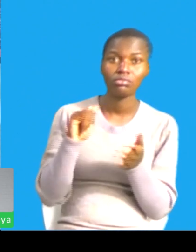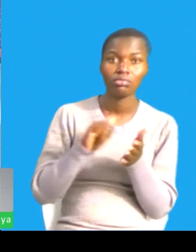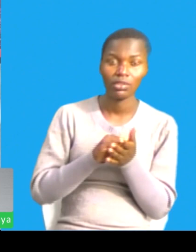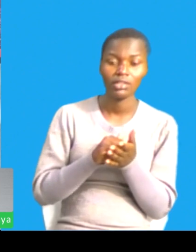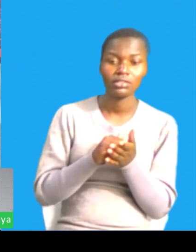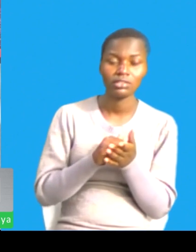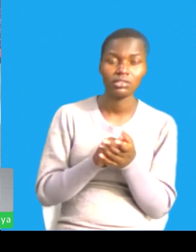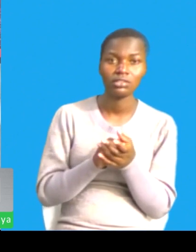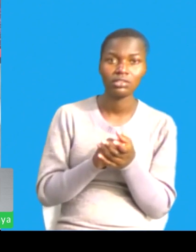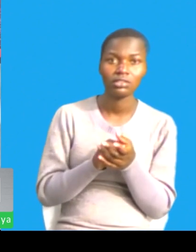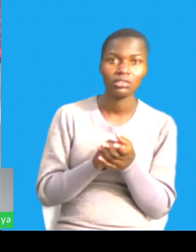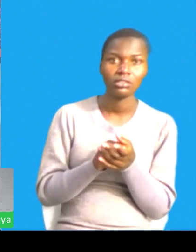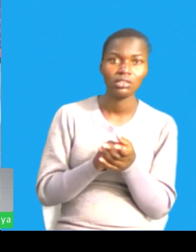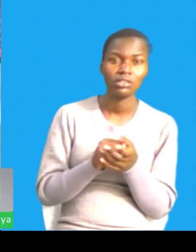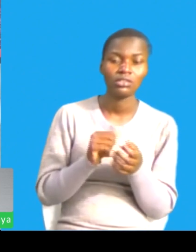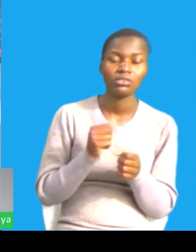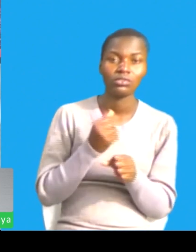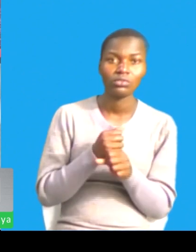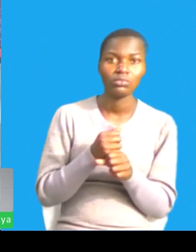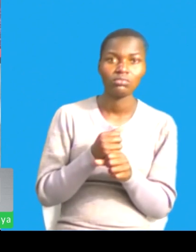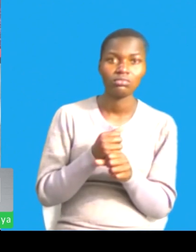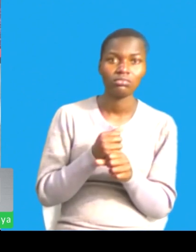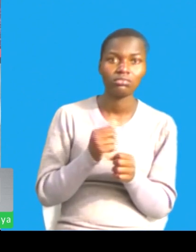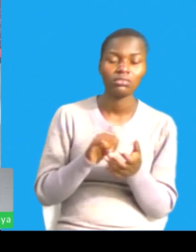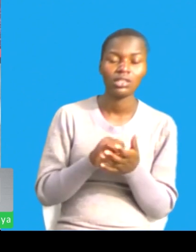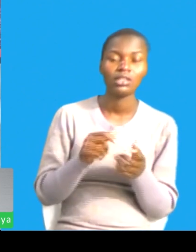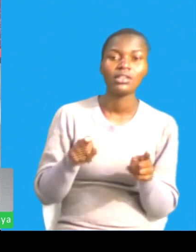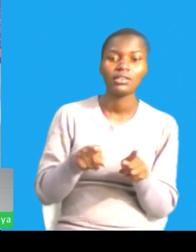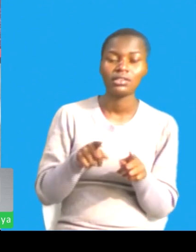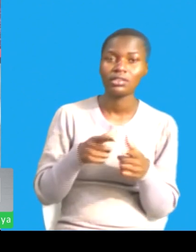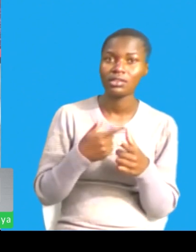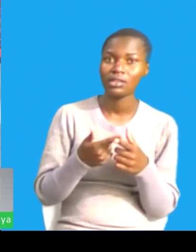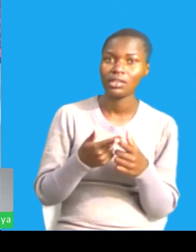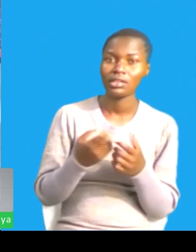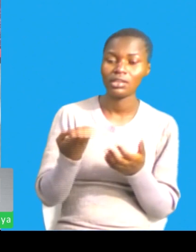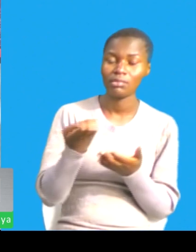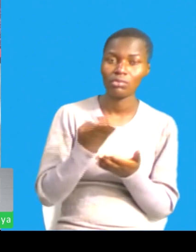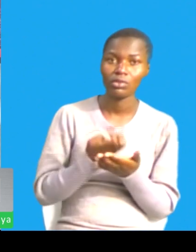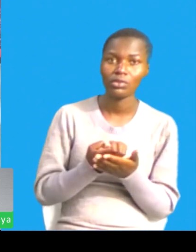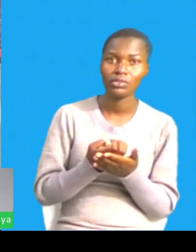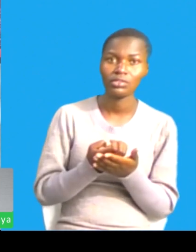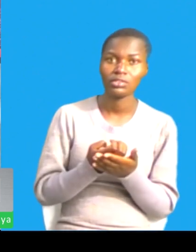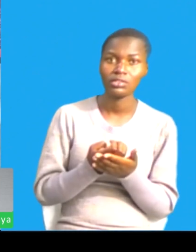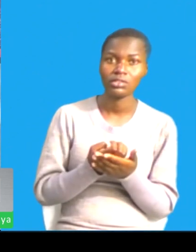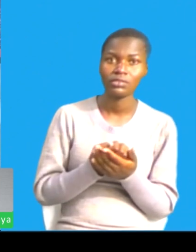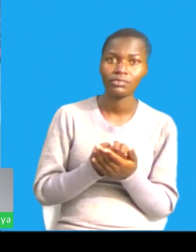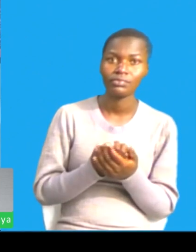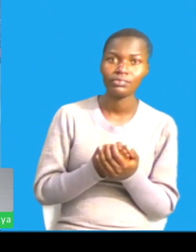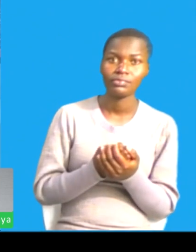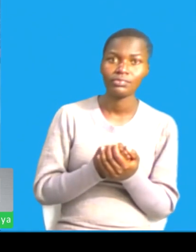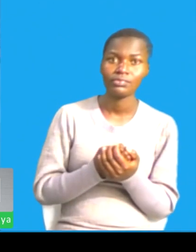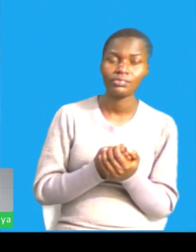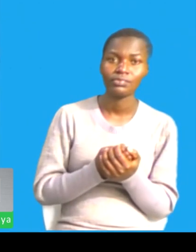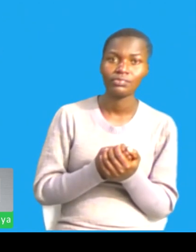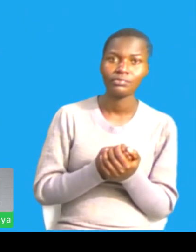asifanye hivyo na employees wapoteze kazi na maisha iharibike. Ezra Chiroba is the head of CAK. Yes, sasa yeye ndio mkubwa